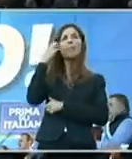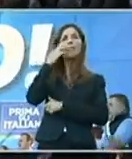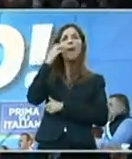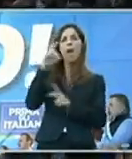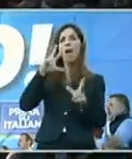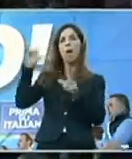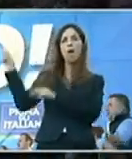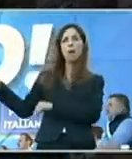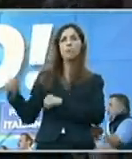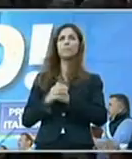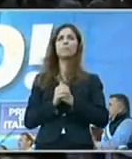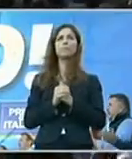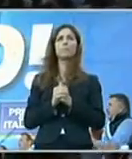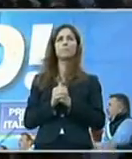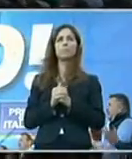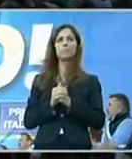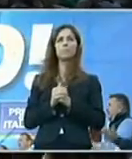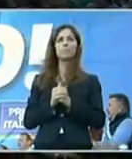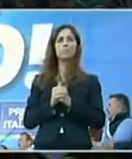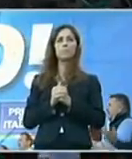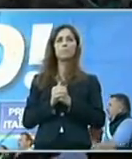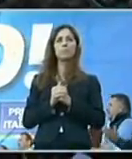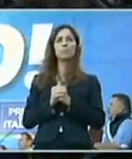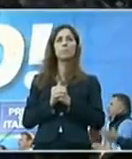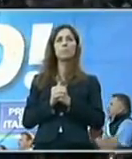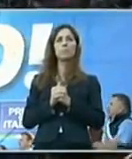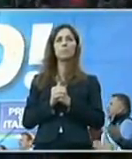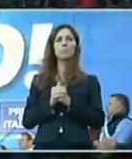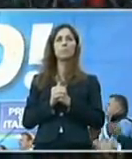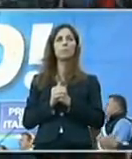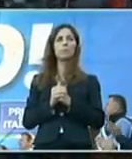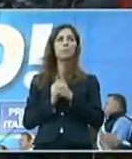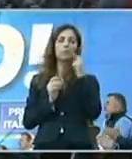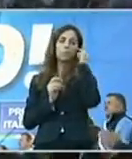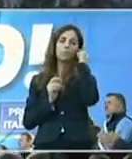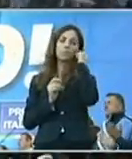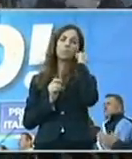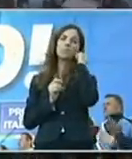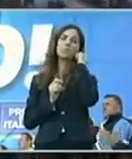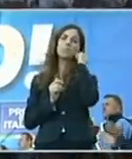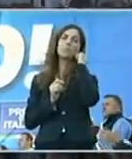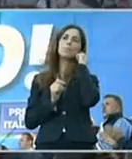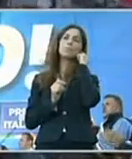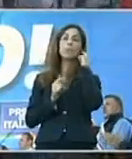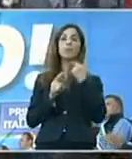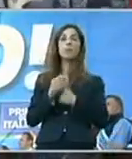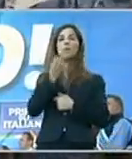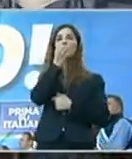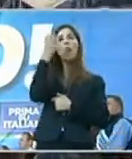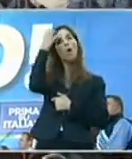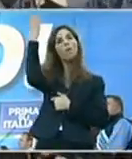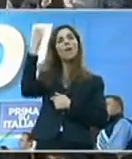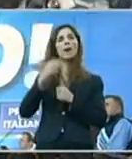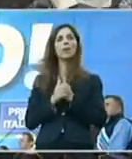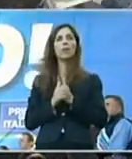Efficace, cioè ciao mamma, e siamo proprio, si sta identificando con un certo tipo di pubblico. Buon governo!